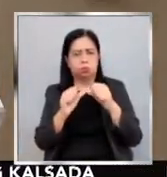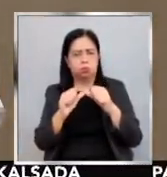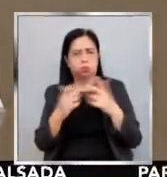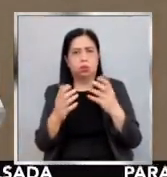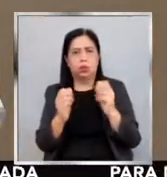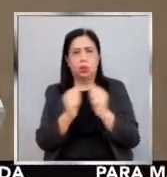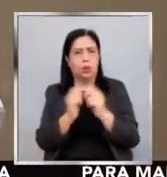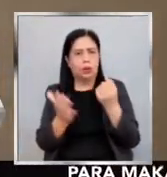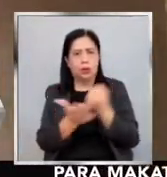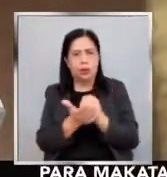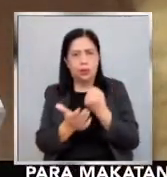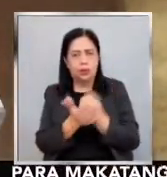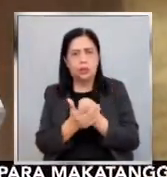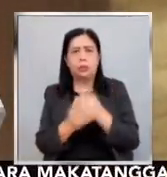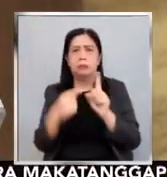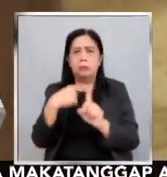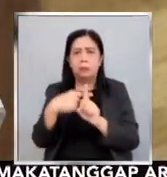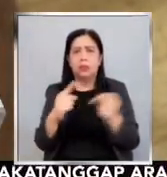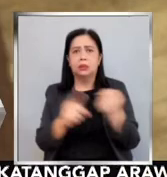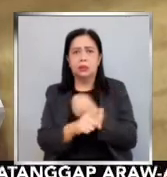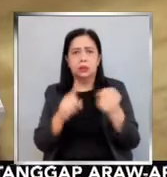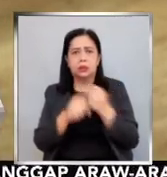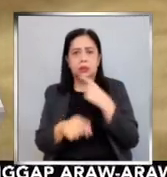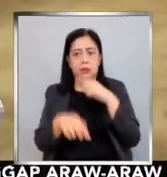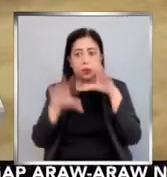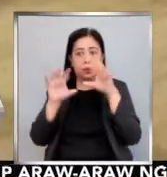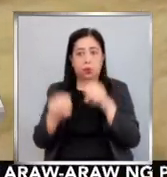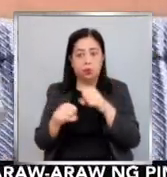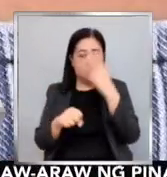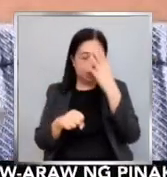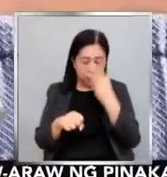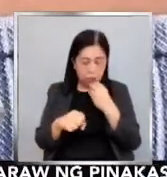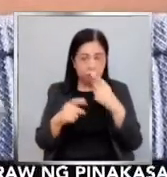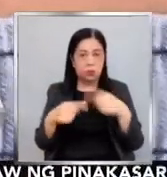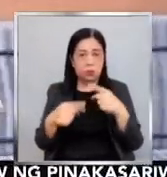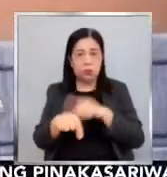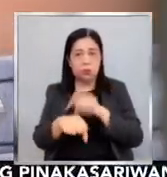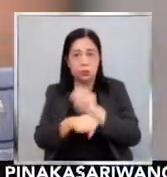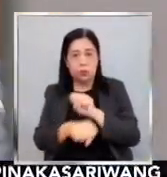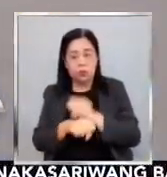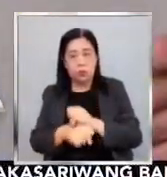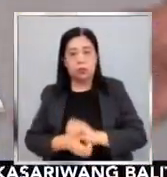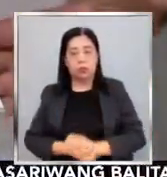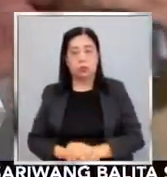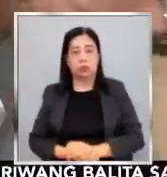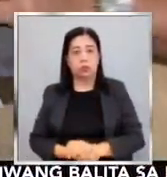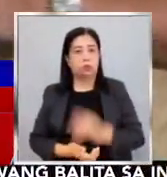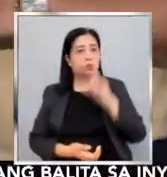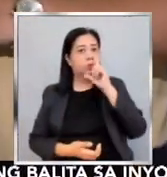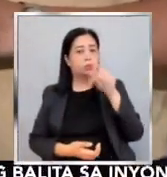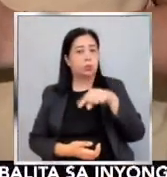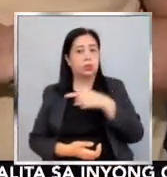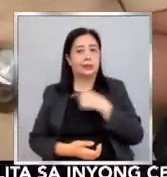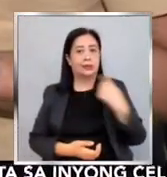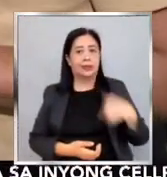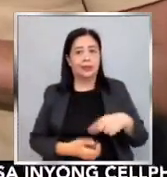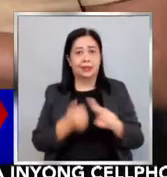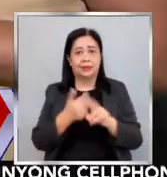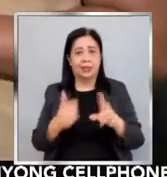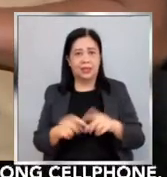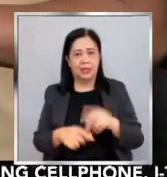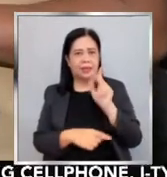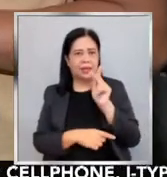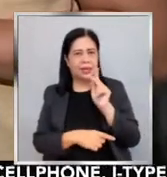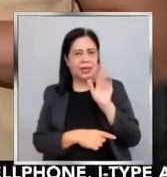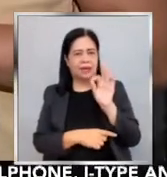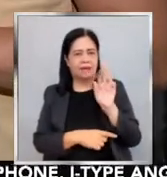sahod, sinasaktan pa raw kapag nahuling nakatulog sa trabaho. Sumbungan ng mga Chinese na mga biktima ng KFR ay